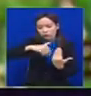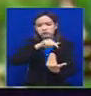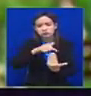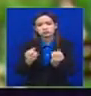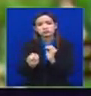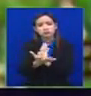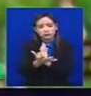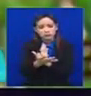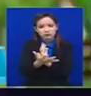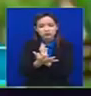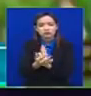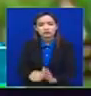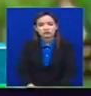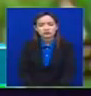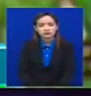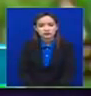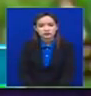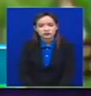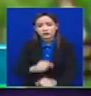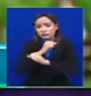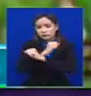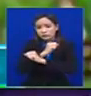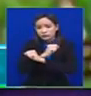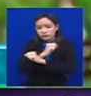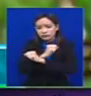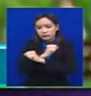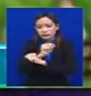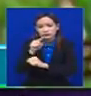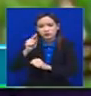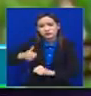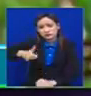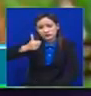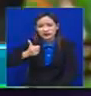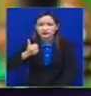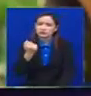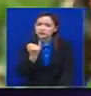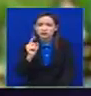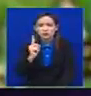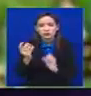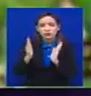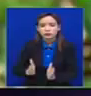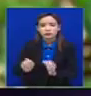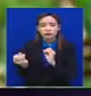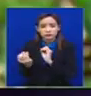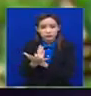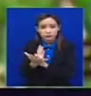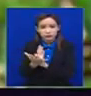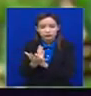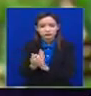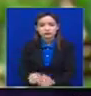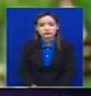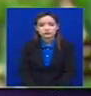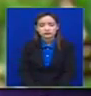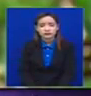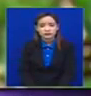การทำโครงการนะครับก็มีการศึกษาถึงผู้มีส่วนได้ส่วนเสียในการทำโครงการให้เป็นหลักการ